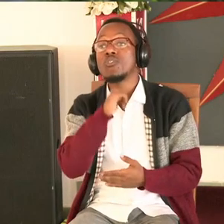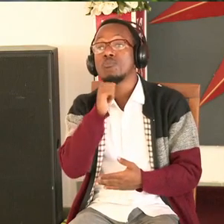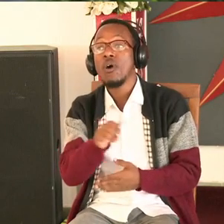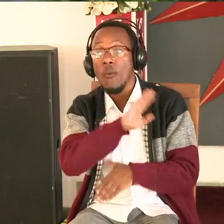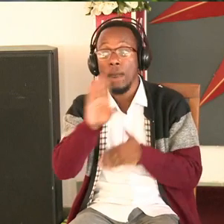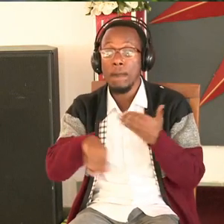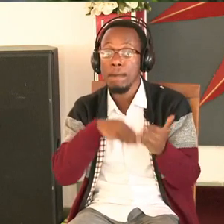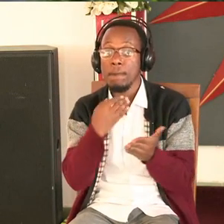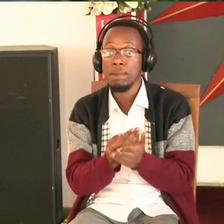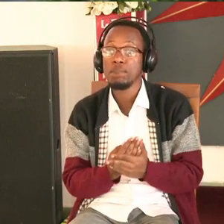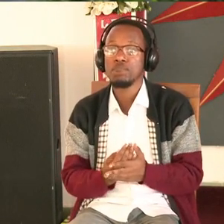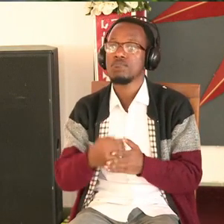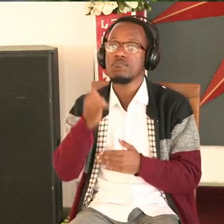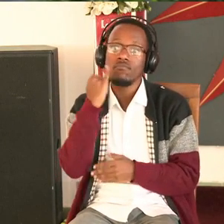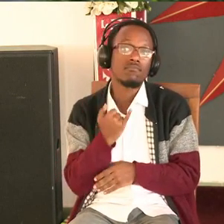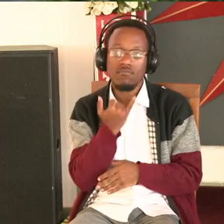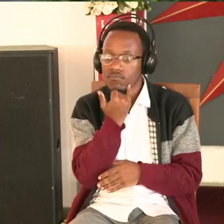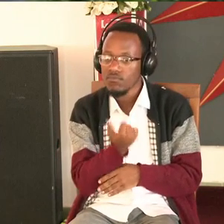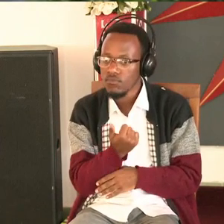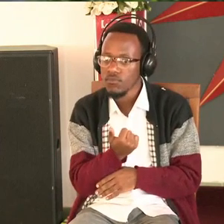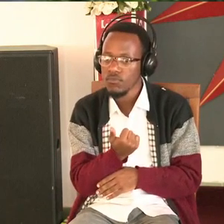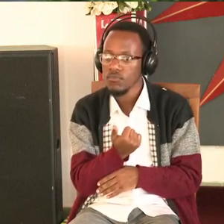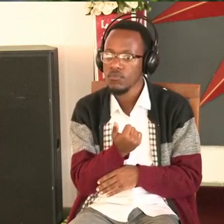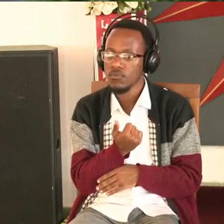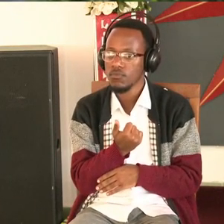Ntabwo ari Isiraheli yose,